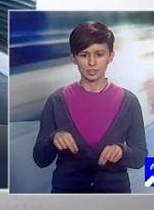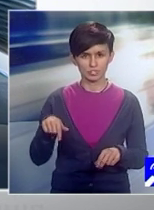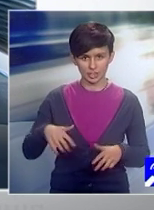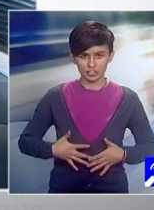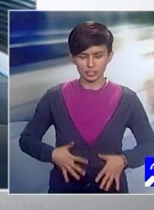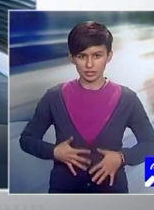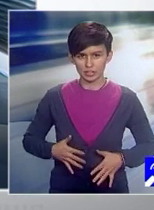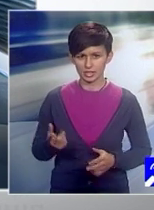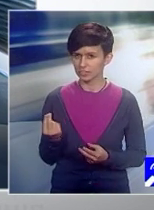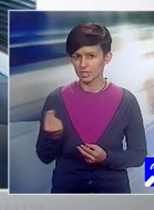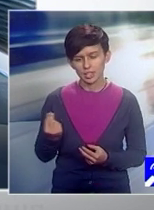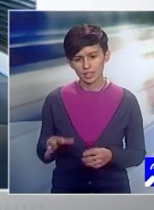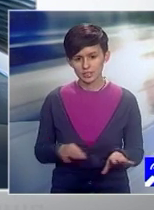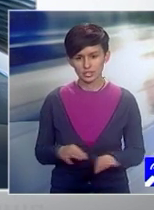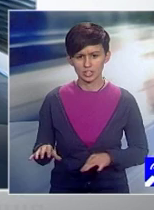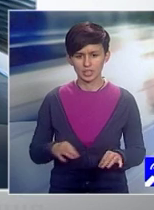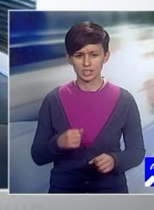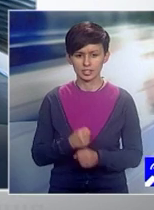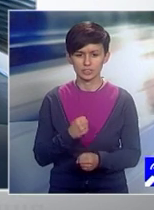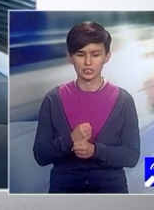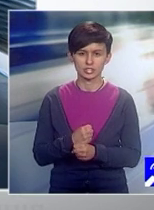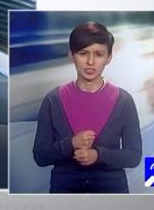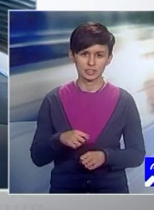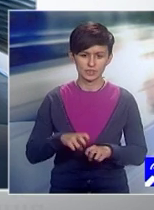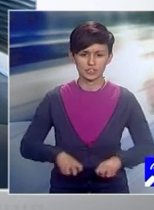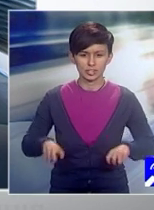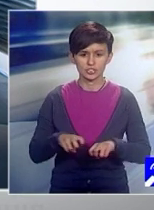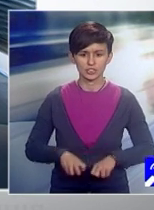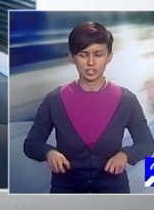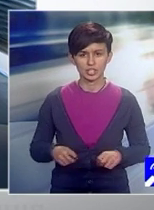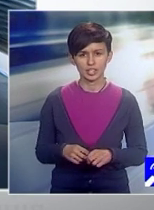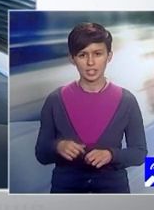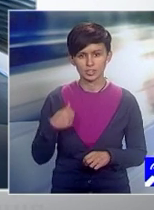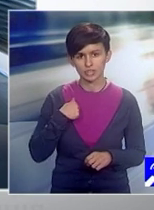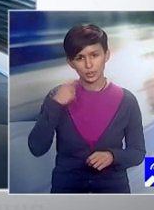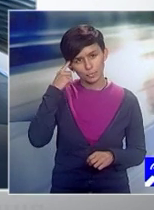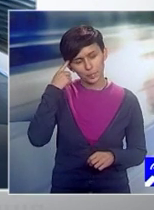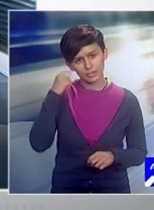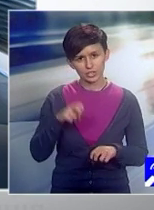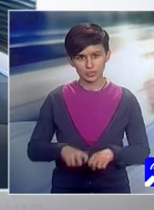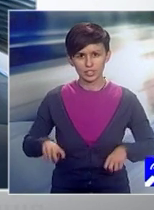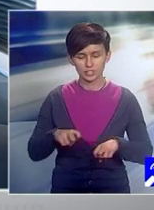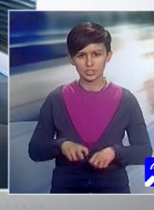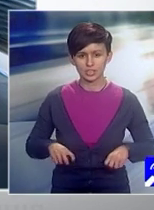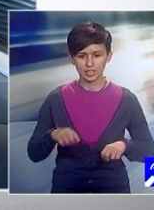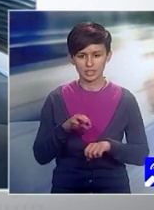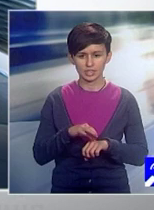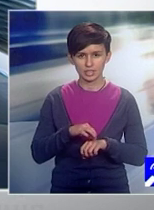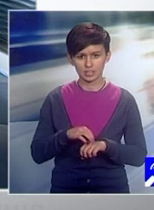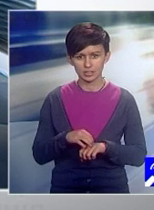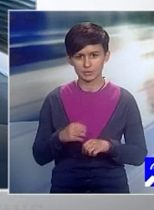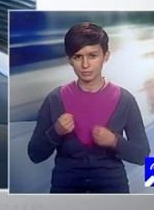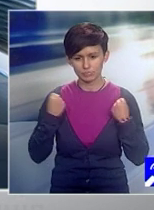și de ce ai ales să-ți faci cercetarea? Știu că și doctoratul l-ai făcut, cercetarea din cadrul doctoratului tău a fost pe